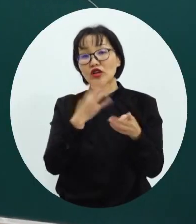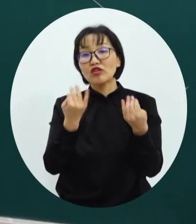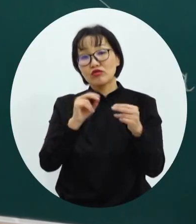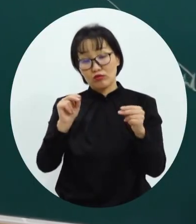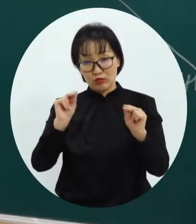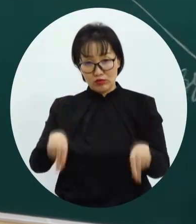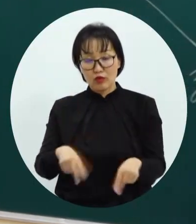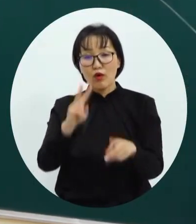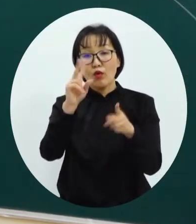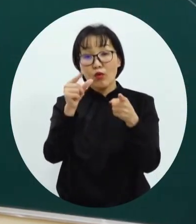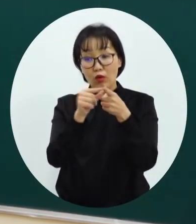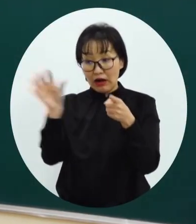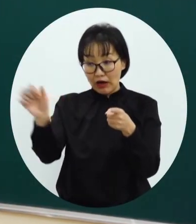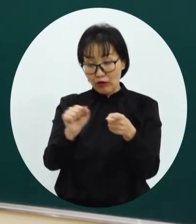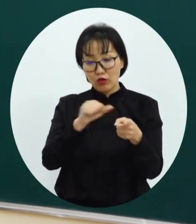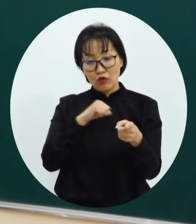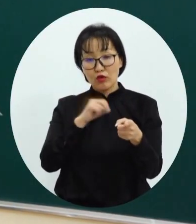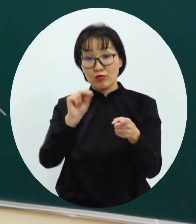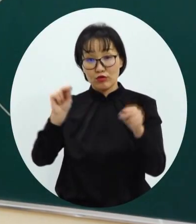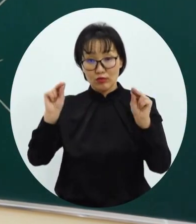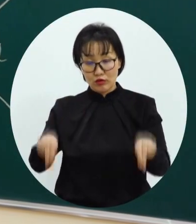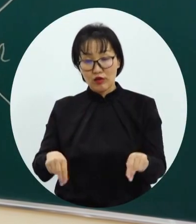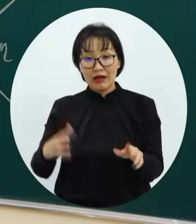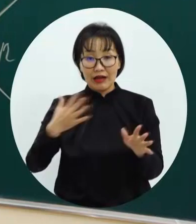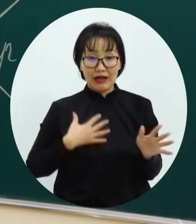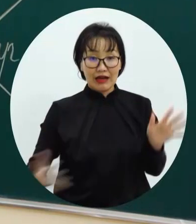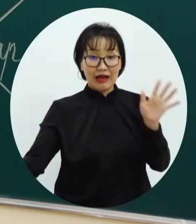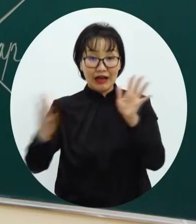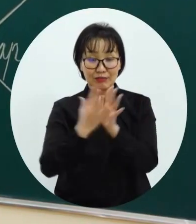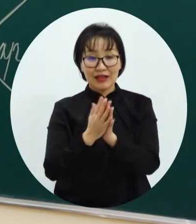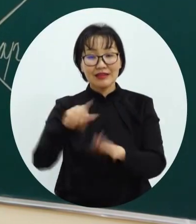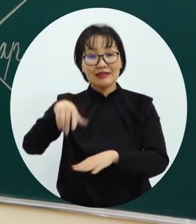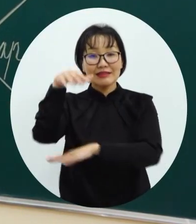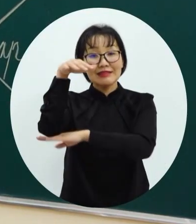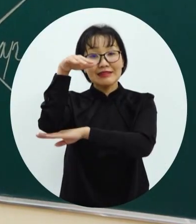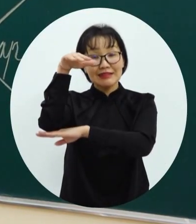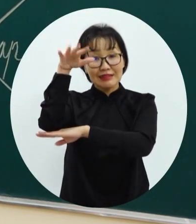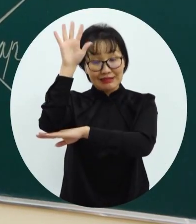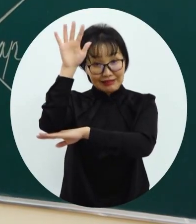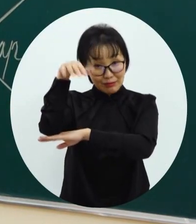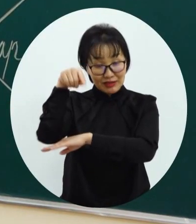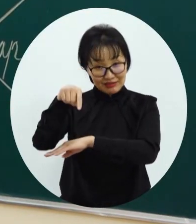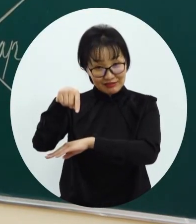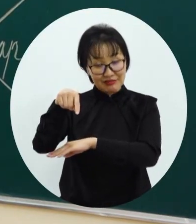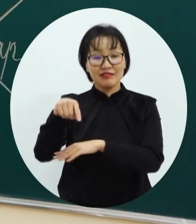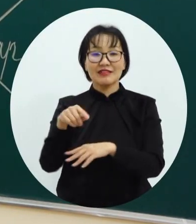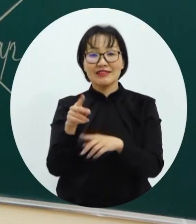хүүхдүүд шууд үгээрээ бичээд явж байгаа учраас, за, цөмөрөө хамтраад намар гэдгийг хий.